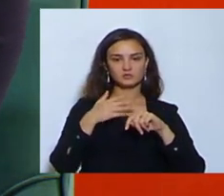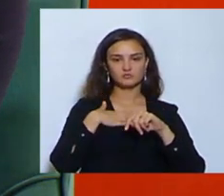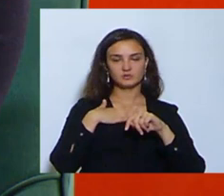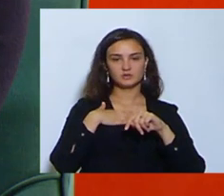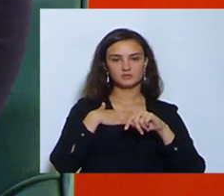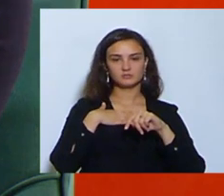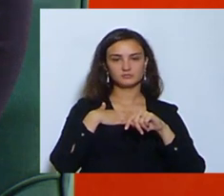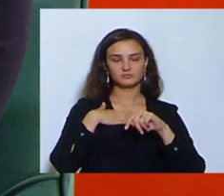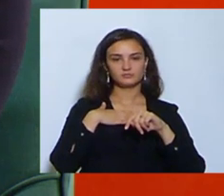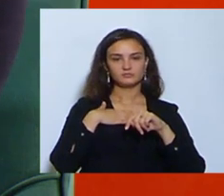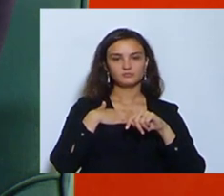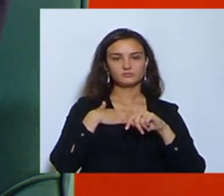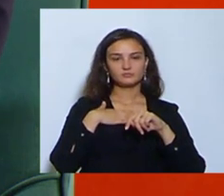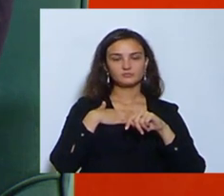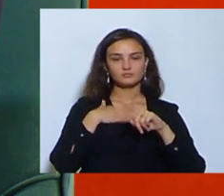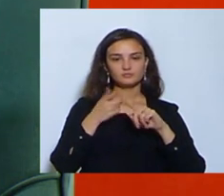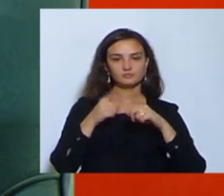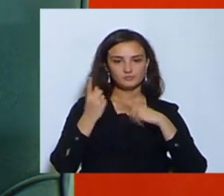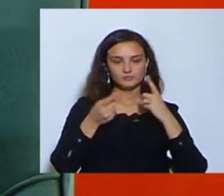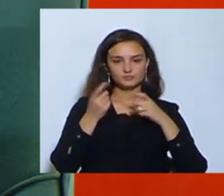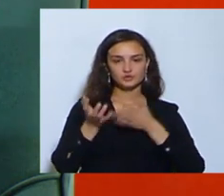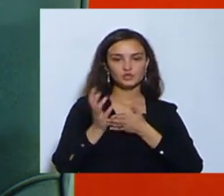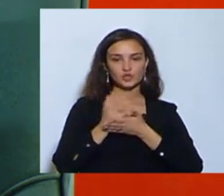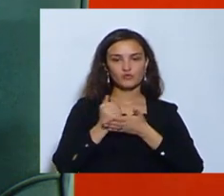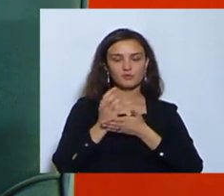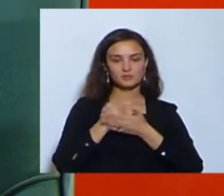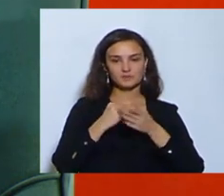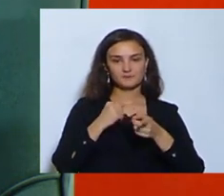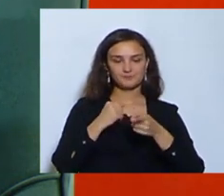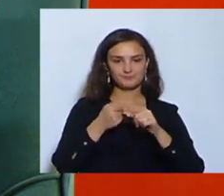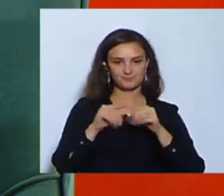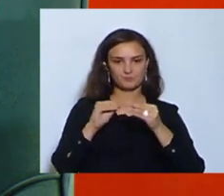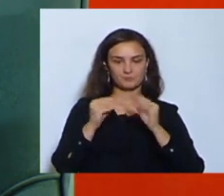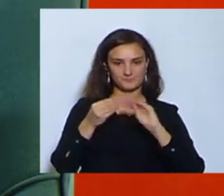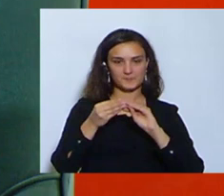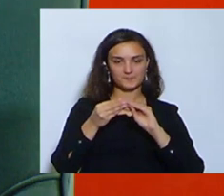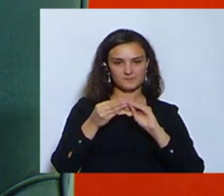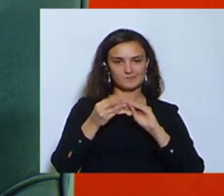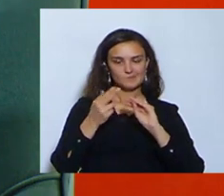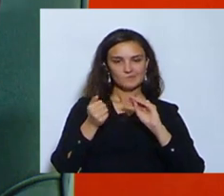ჩვენთან, ესე იგი, აი მონაცემთა შეგროვების პრობლემა, ხო?